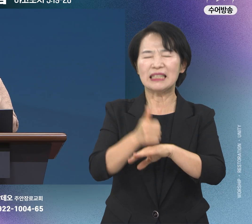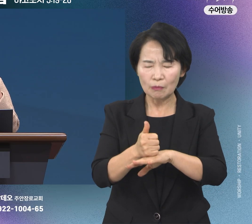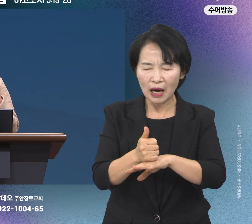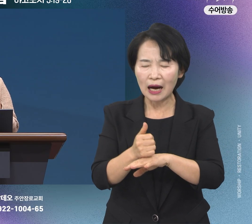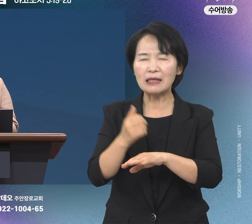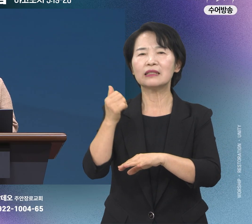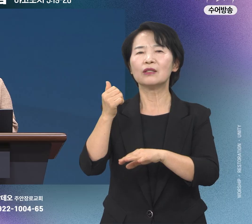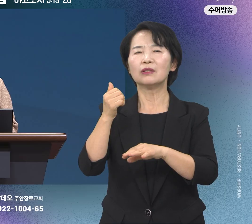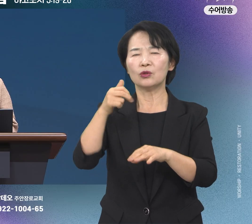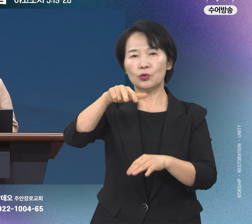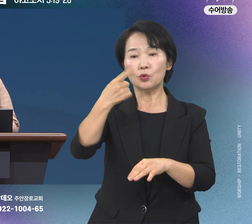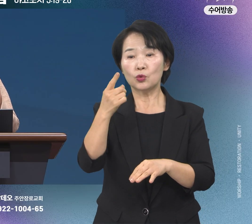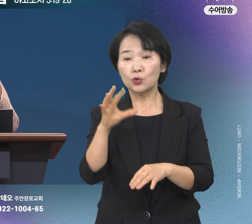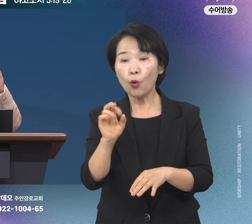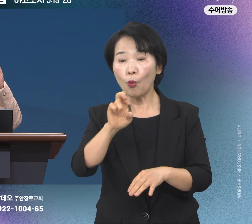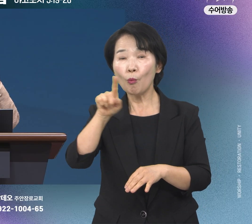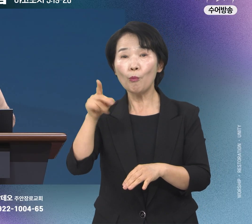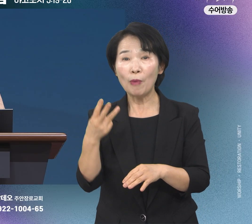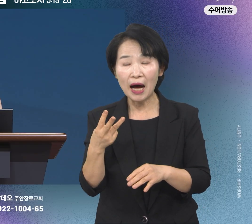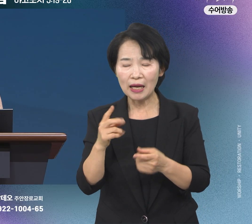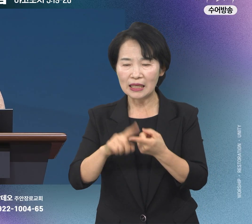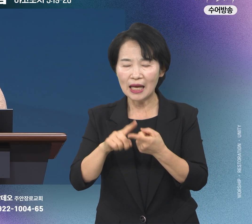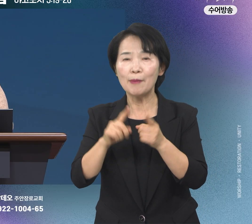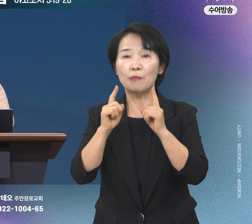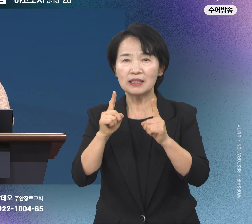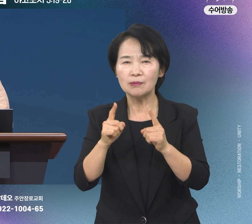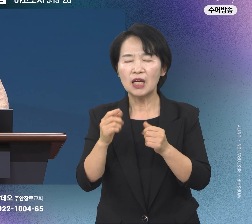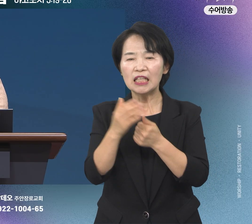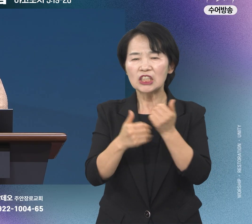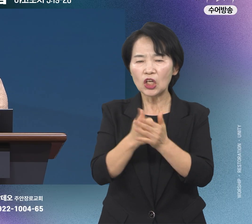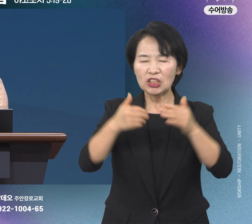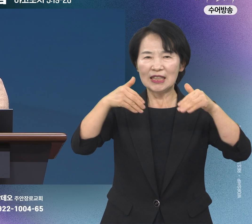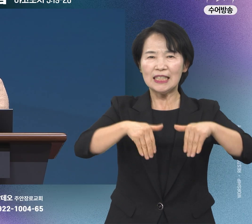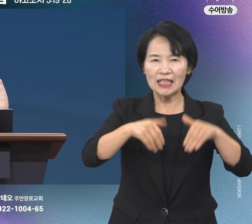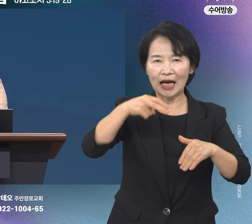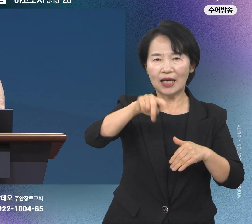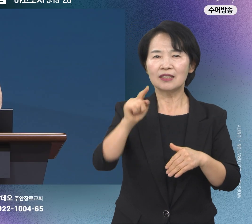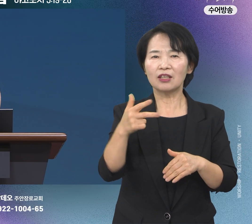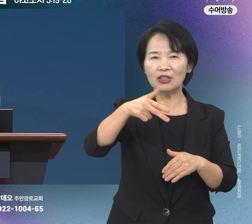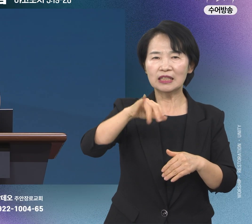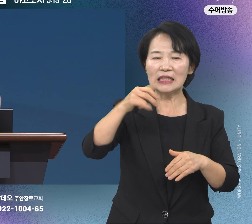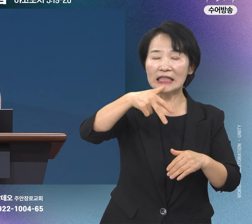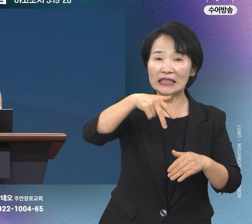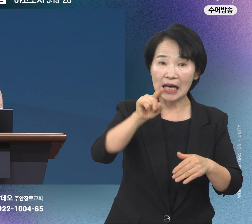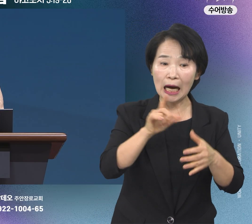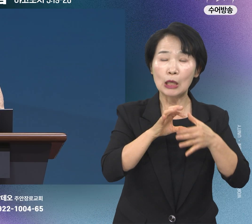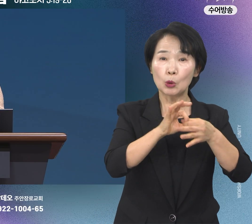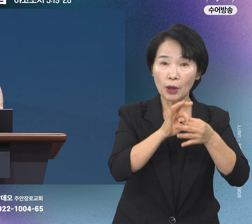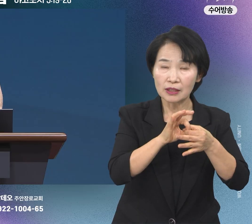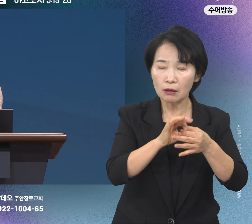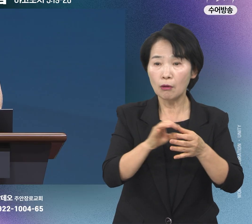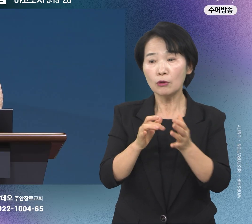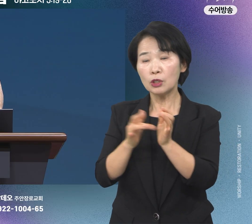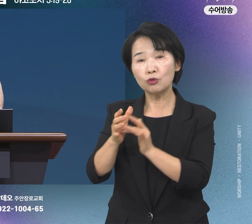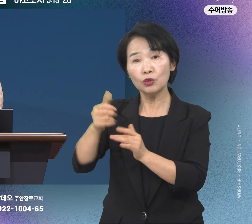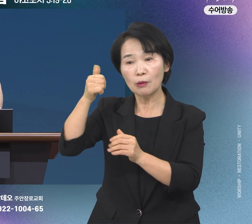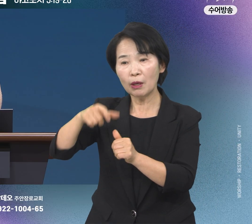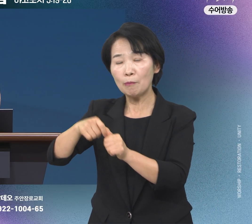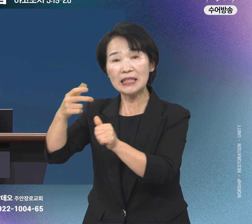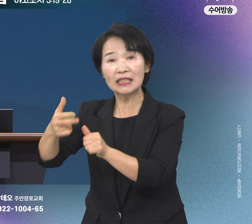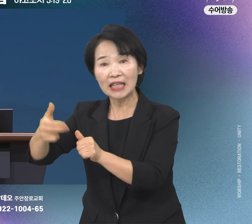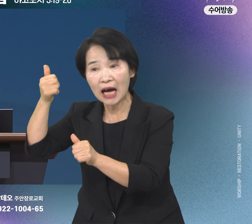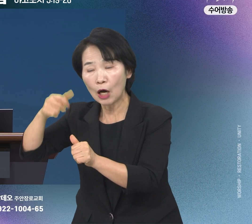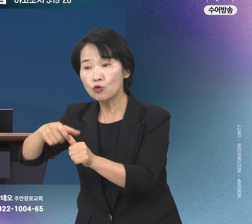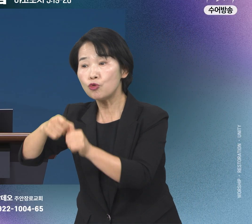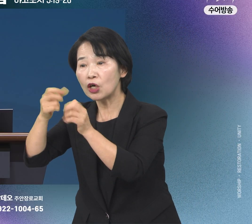말씀은 하나님께서 선지자를 통하여서 예수 그리스도께서 메시아 구원자임을 알아볼 수 있도록